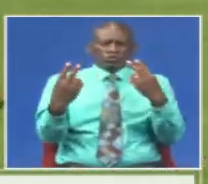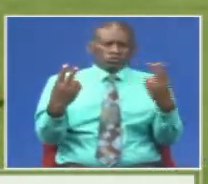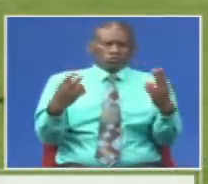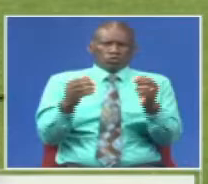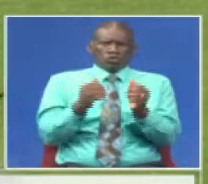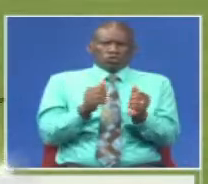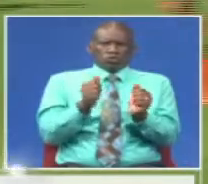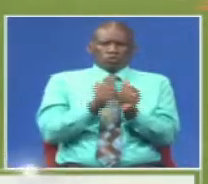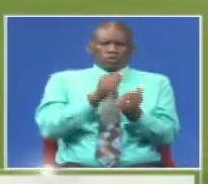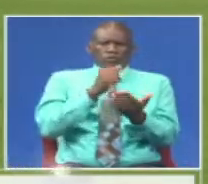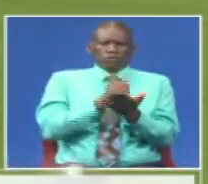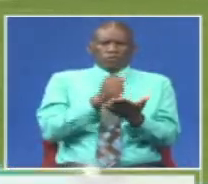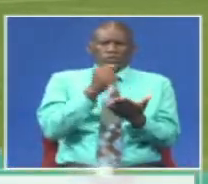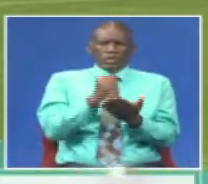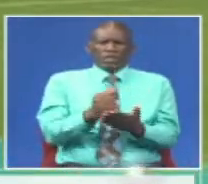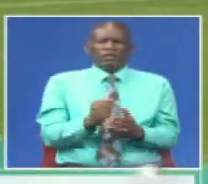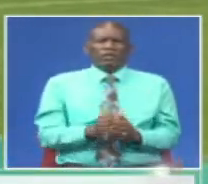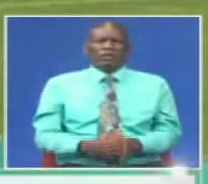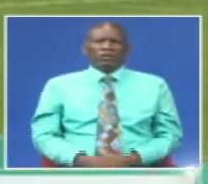mawili na Posta.